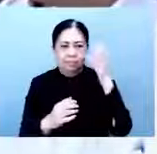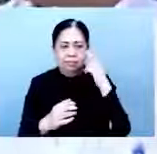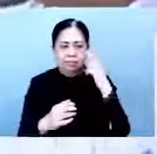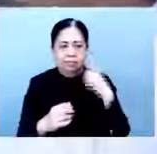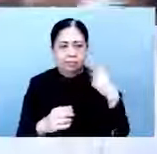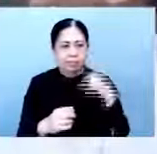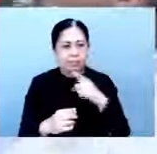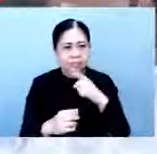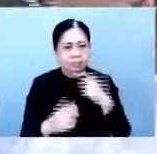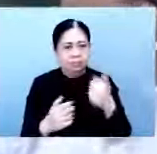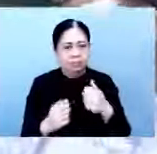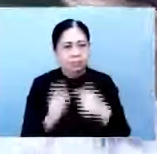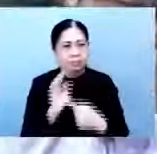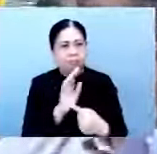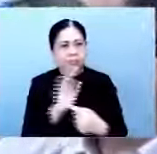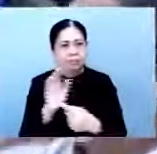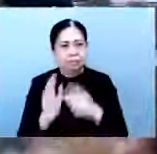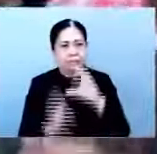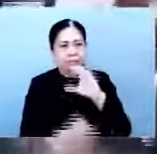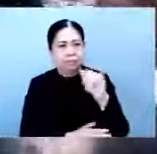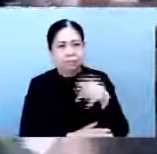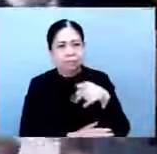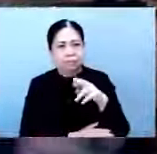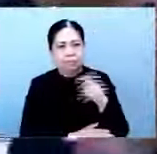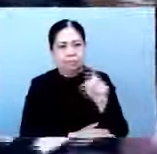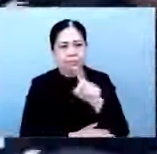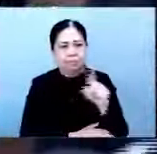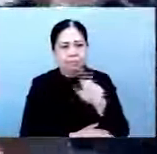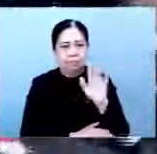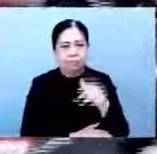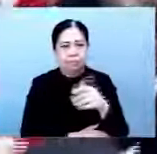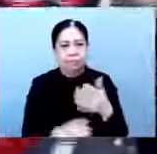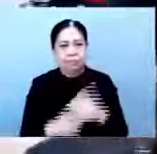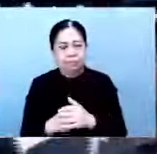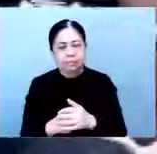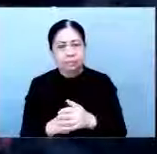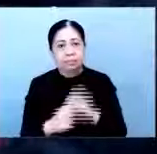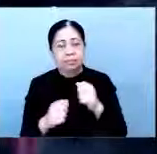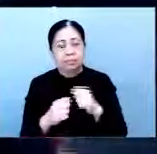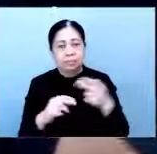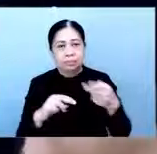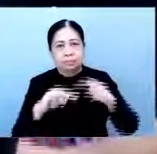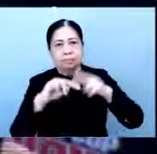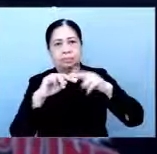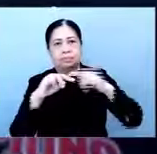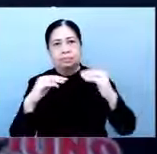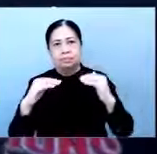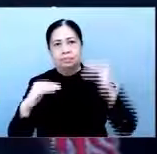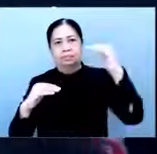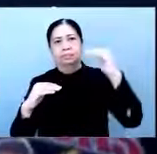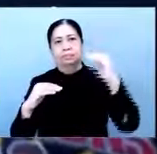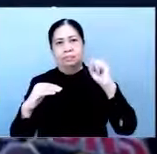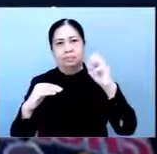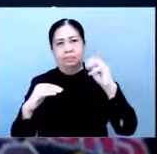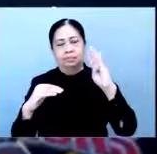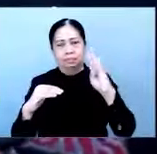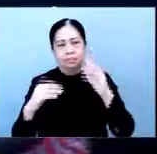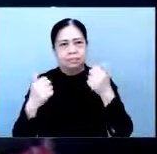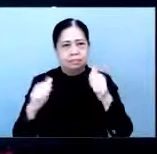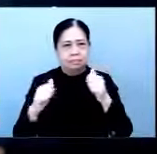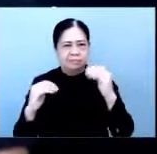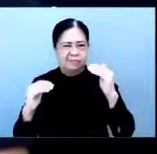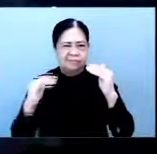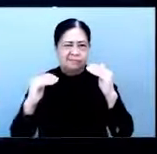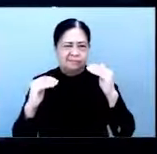sunog naman ang pinamalas ni CJ Perez sa likod ng kanyang 3 para mapalobo ang abante ng San Miguel. Sinubukan pang humabol